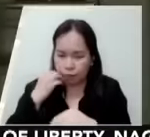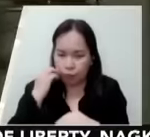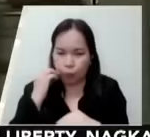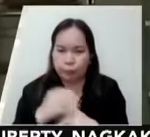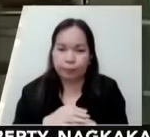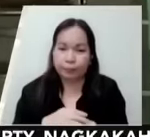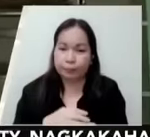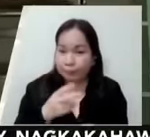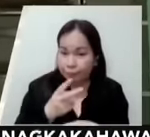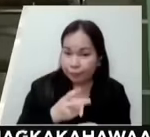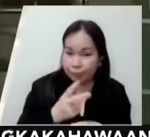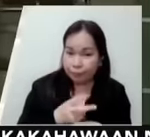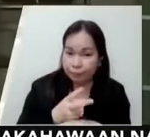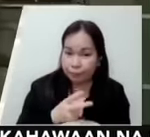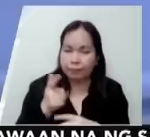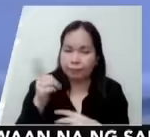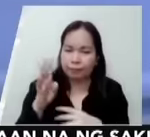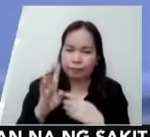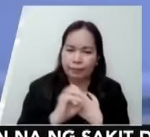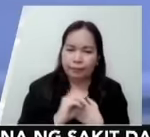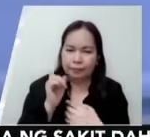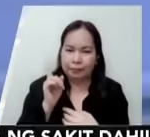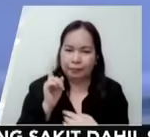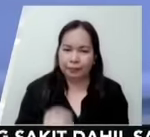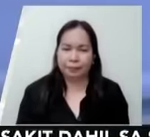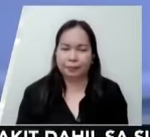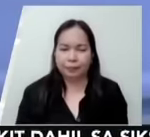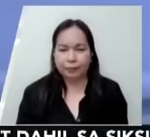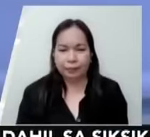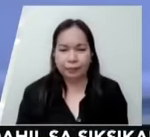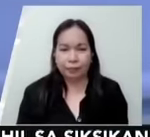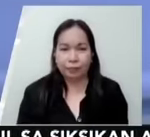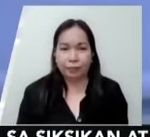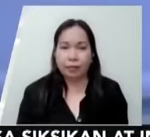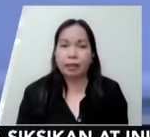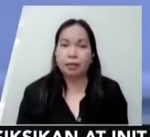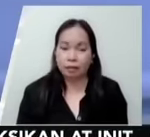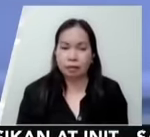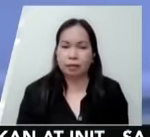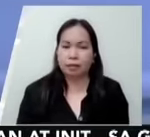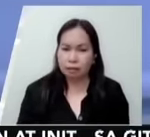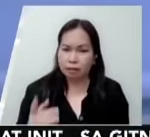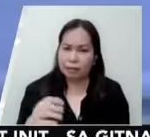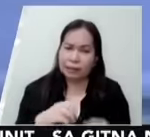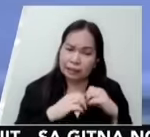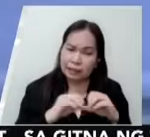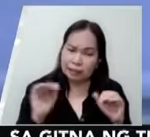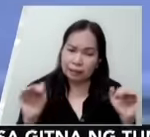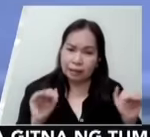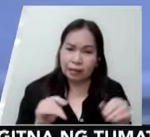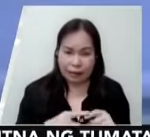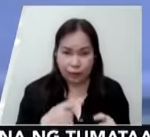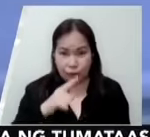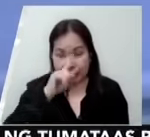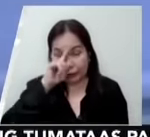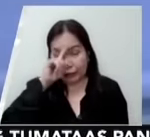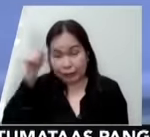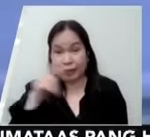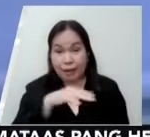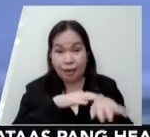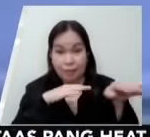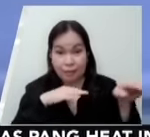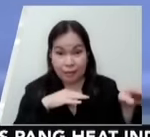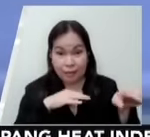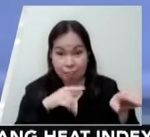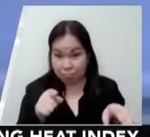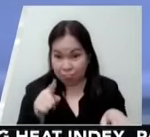Nakatutok, 24 oras. Mga kapuso, bad trip na ba kayo sa traffic? Ang Pangulo, hininga na ng